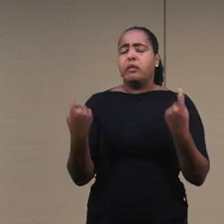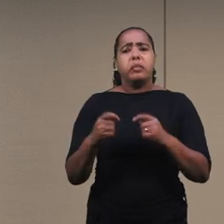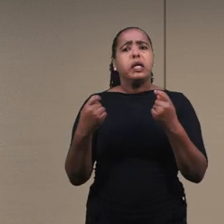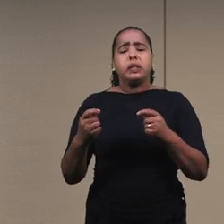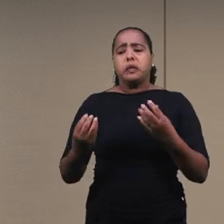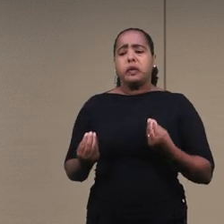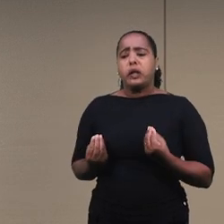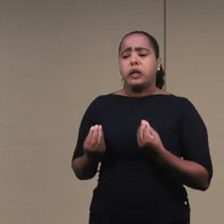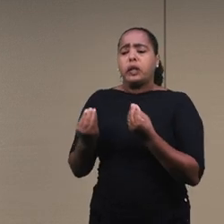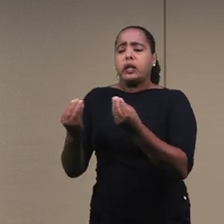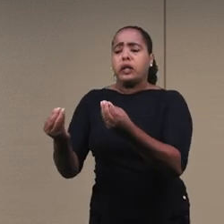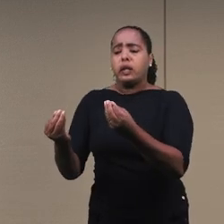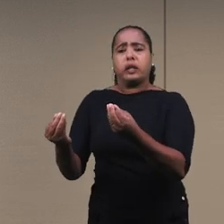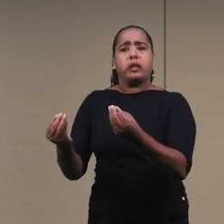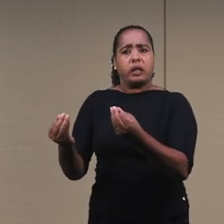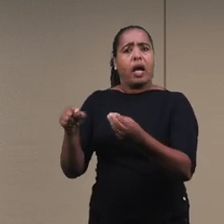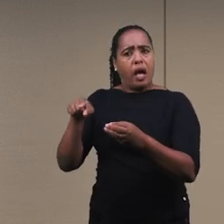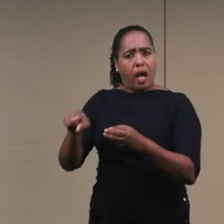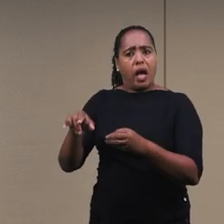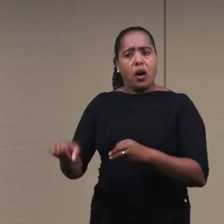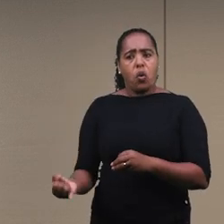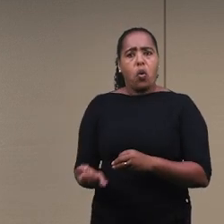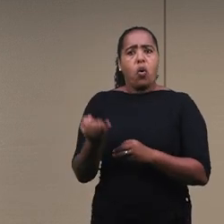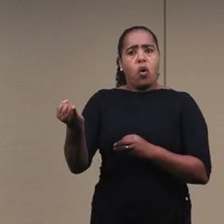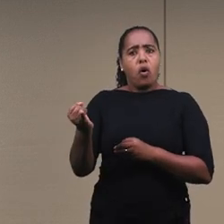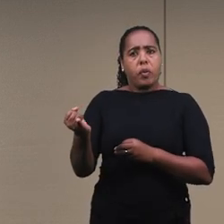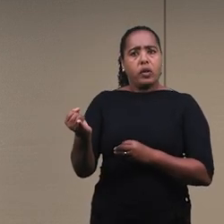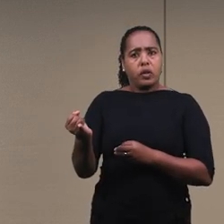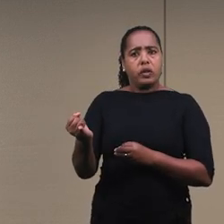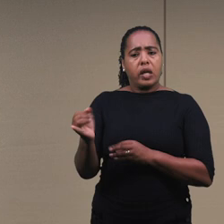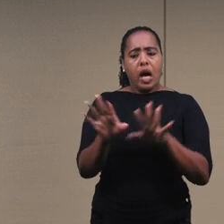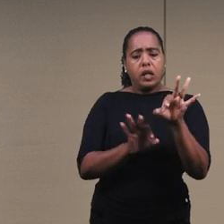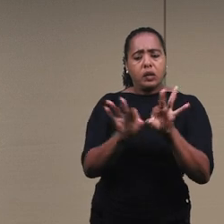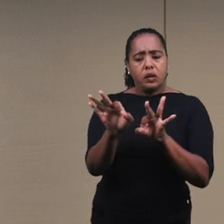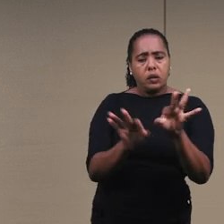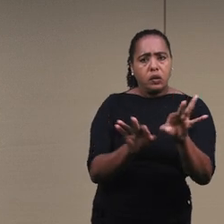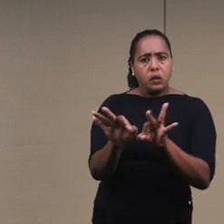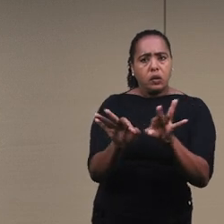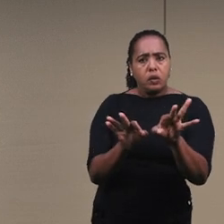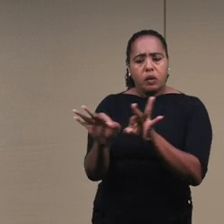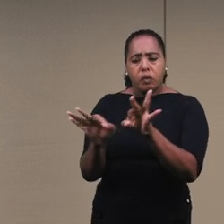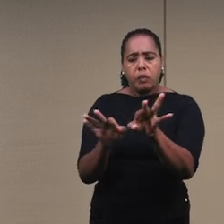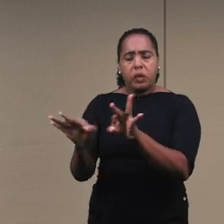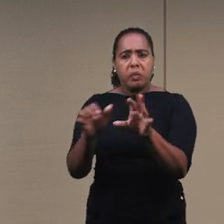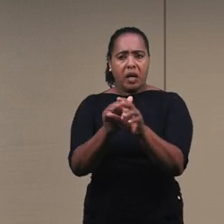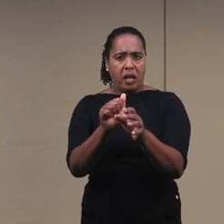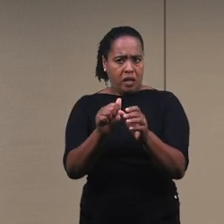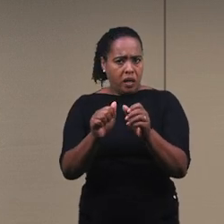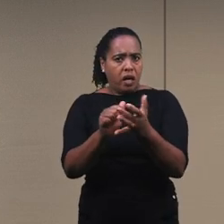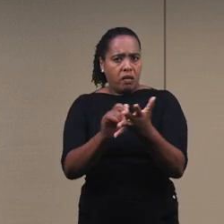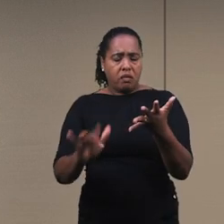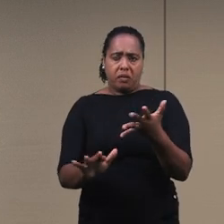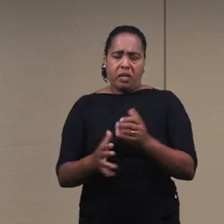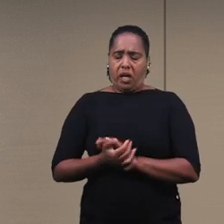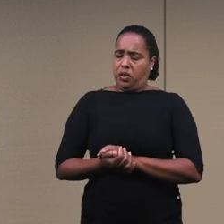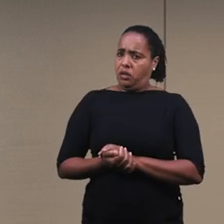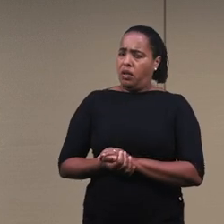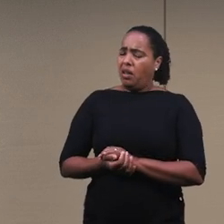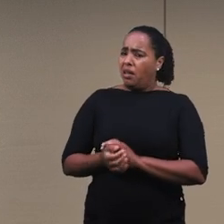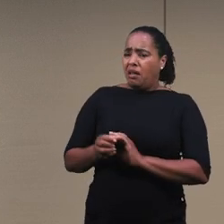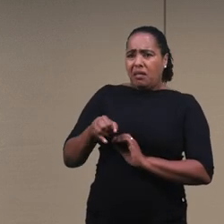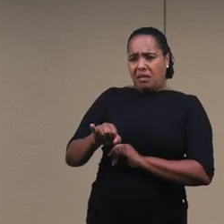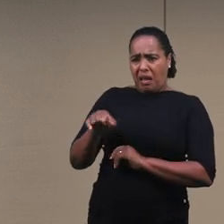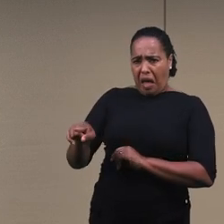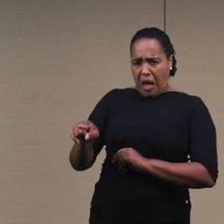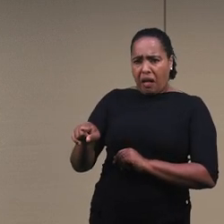l'opportunité de réaliser les tâches de tous les jours. Ce n'est pas parce qu'elle voit comme nous qu'elle n'est pas capable